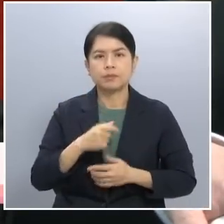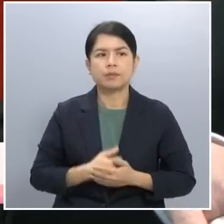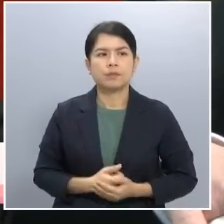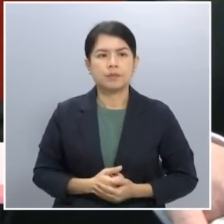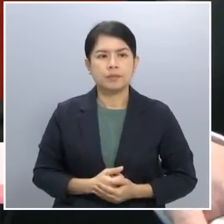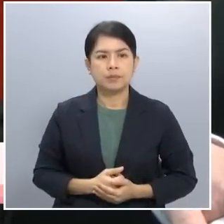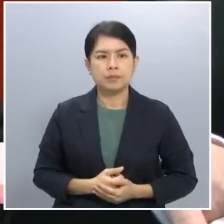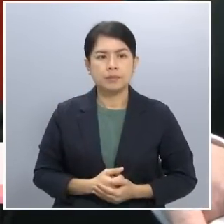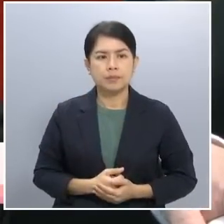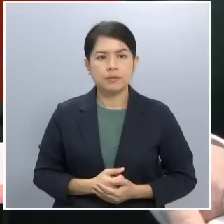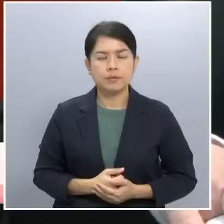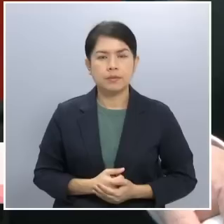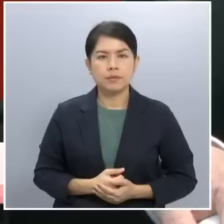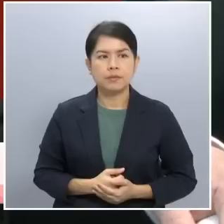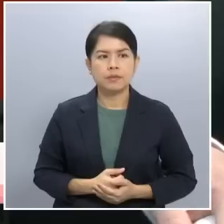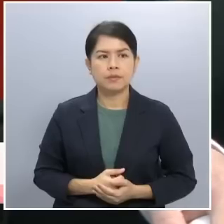เรามีไหม